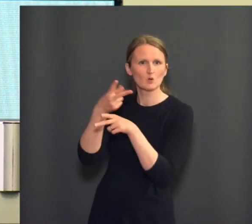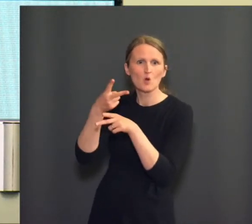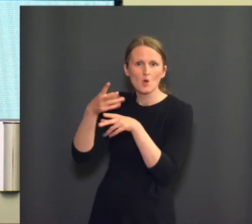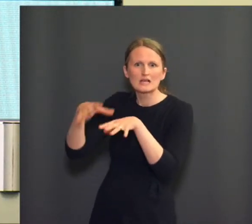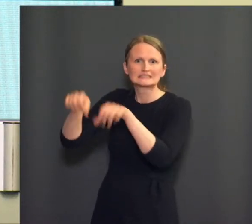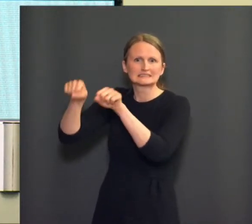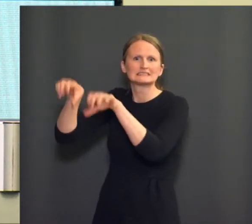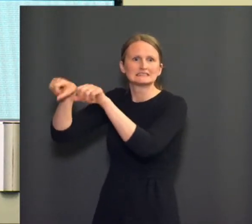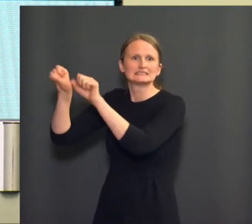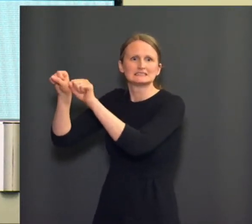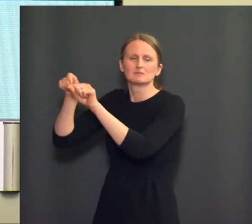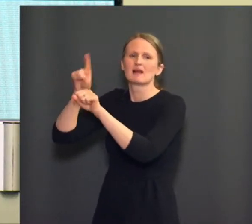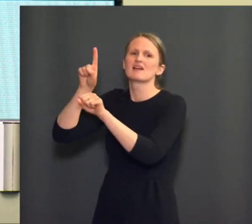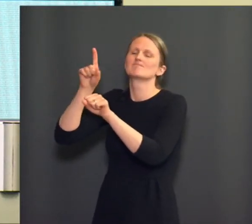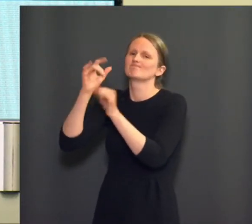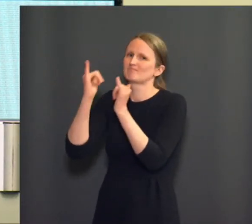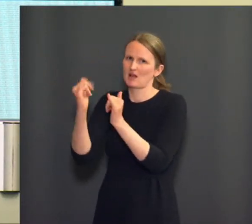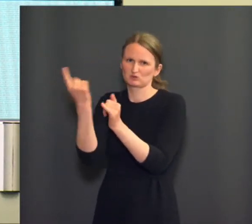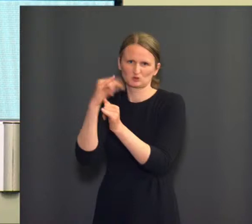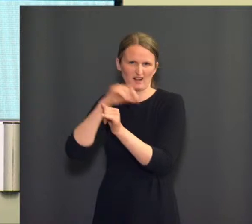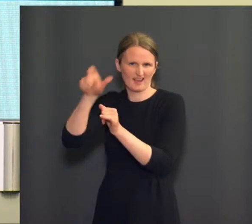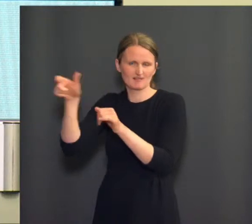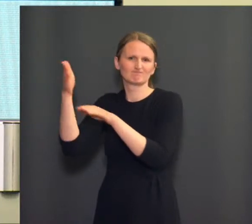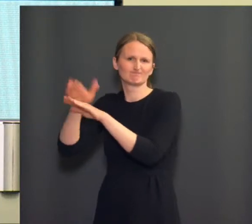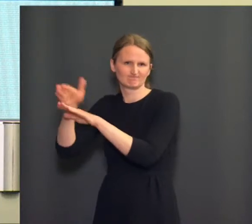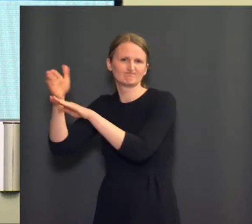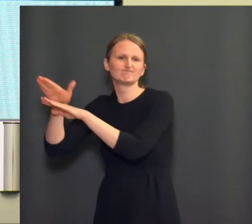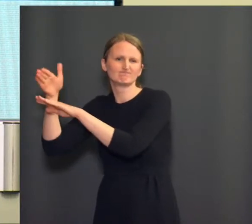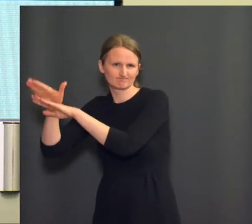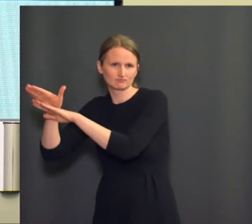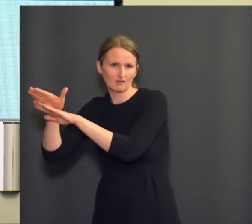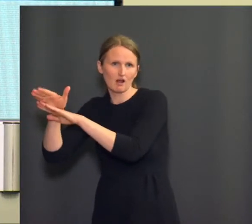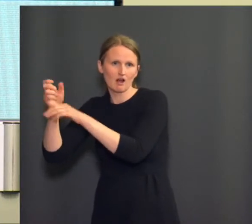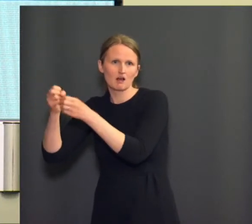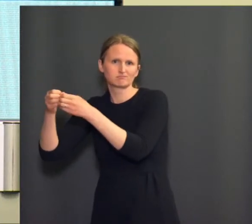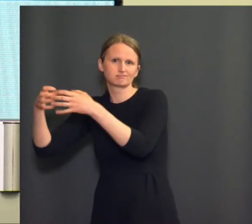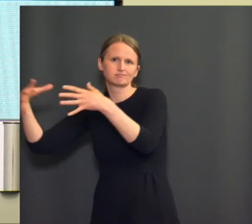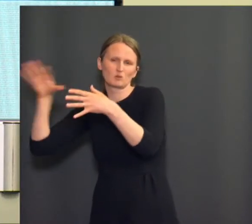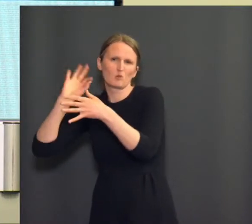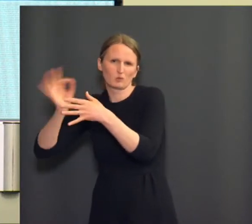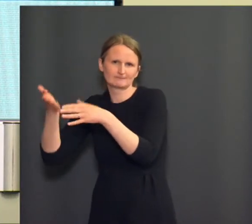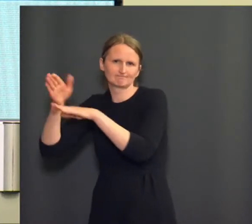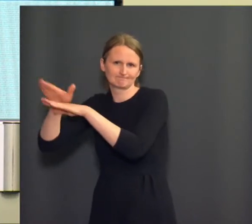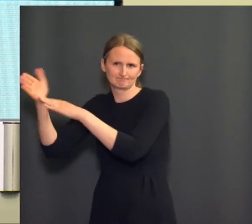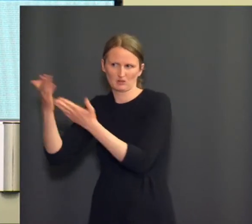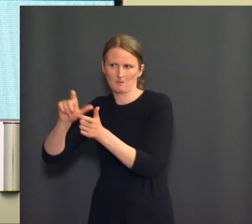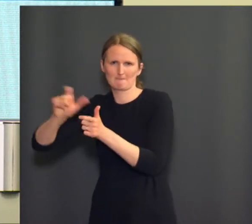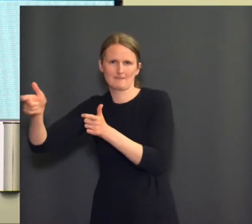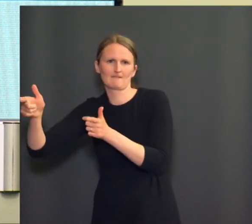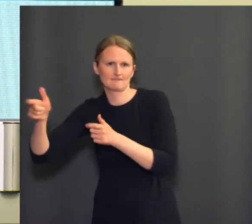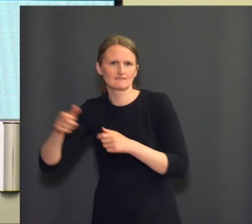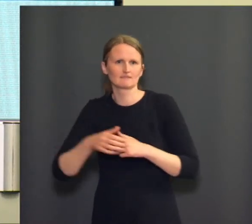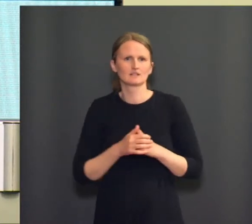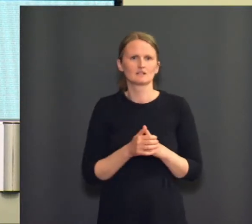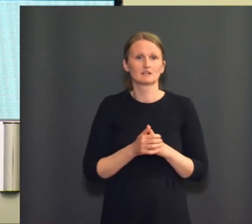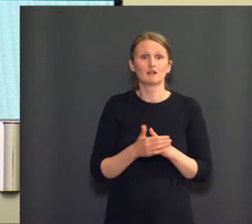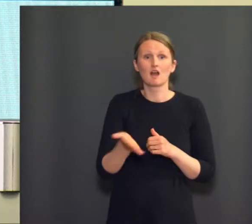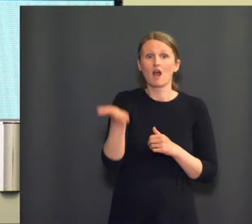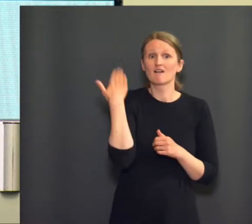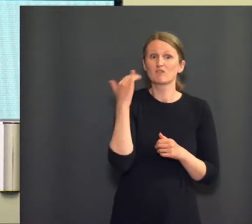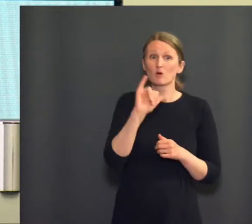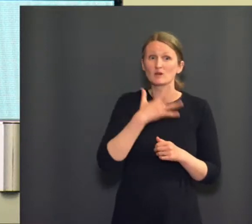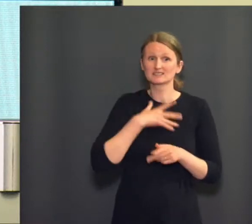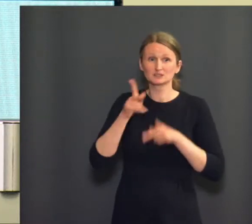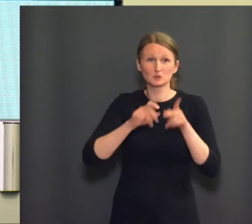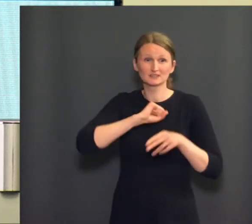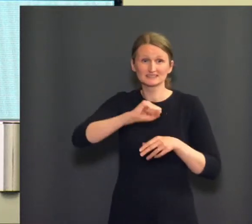significative. Il a heureusement diminué par rapport à ce que nous avions connu lorsqu'il atteignait pratiquement les 50%, tout spécialement chez les personnes